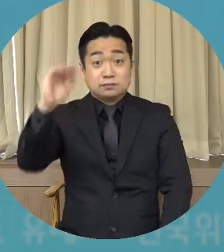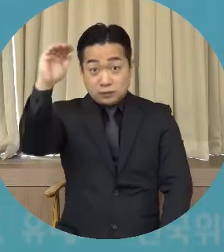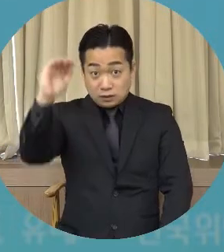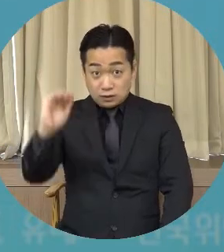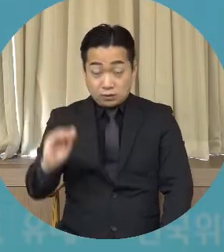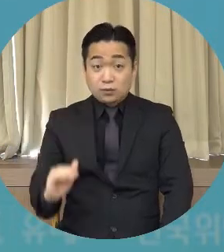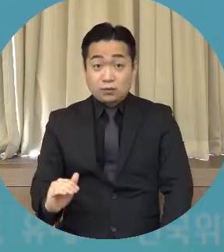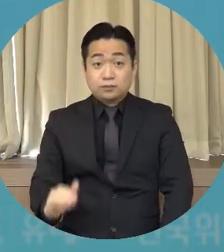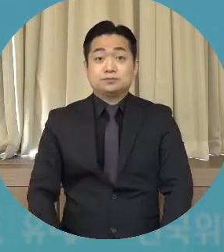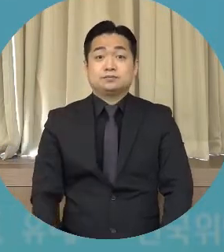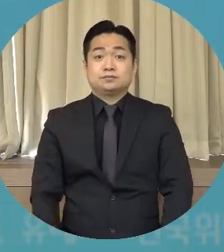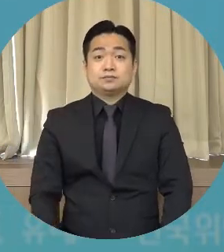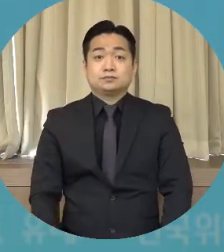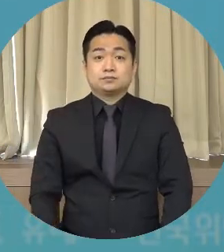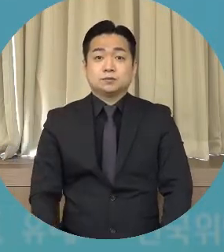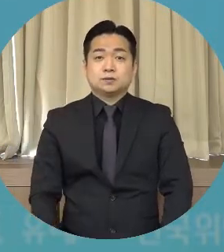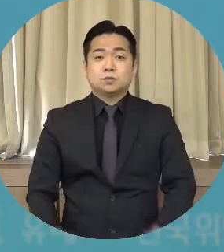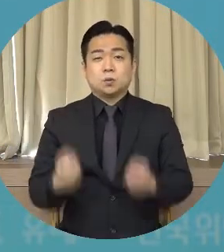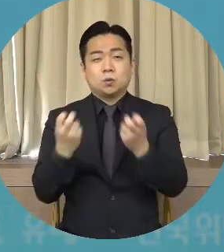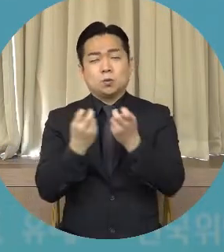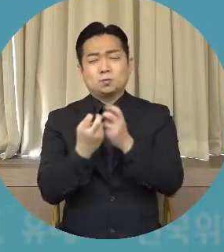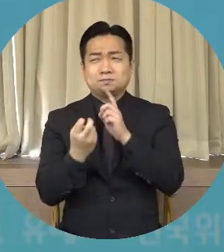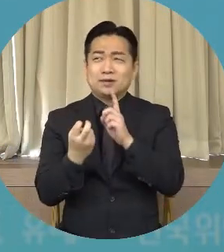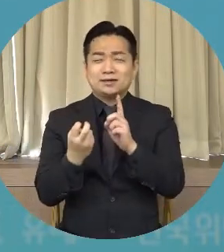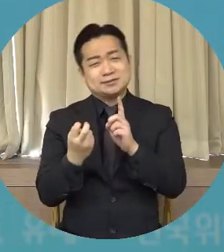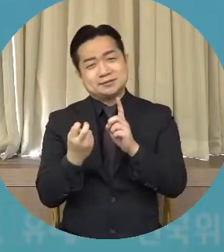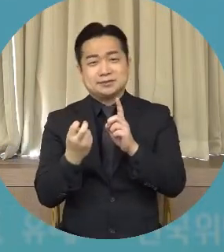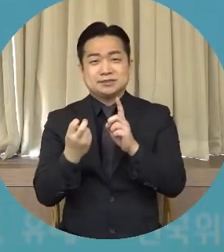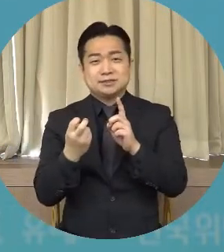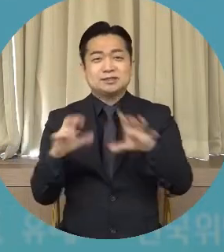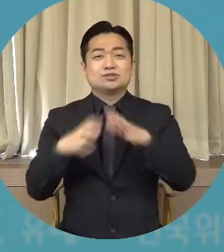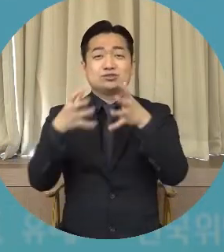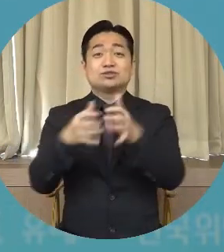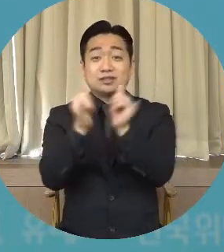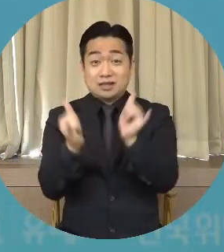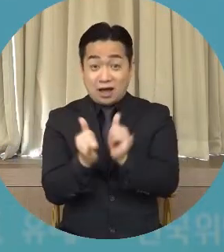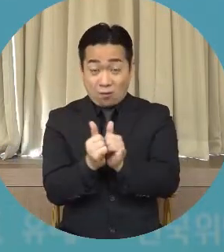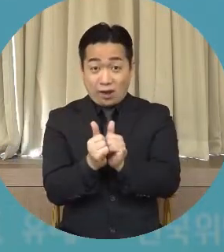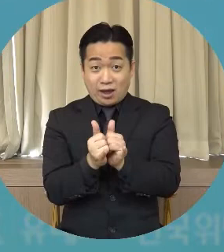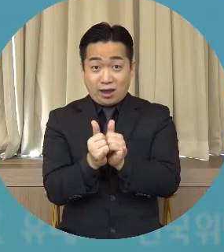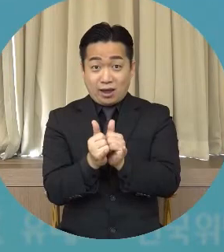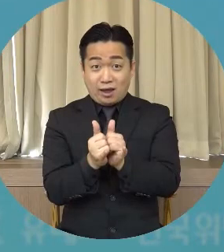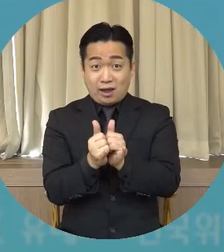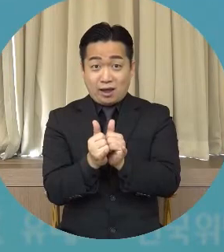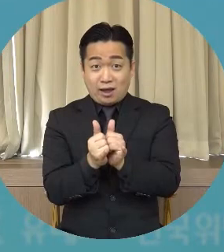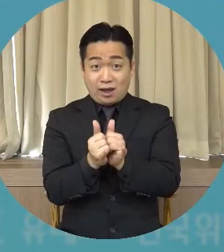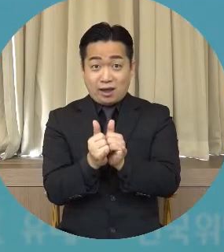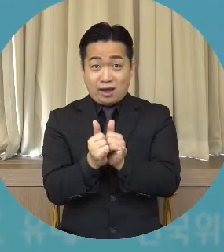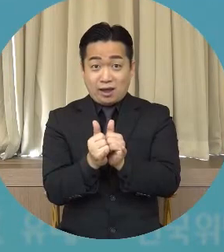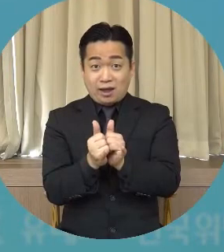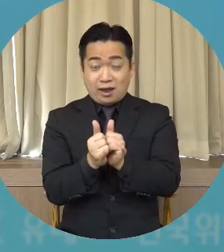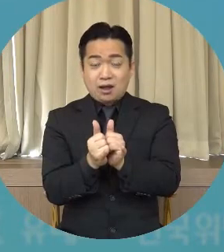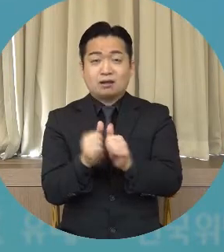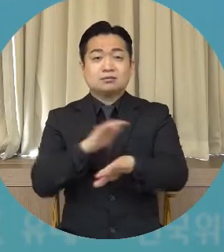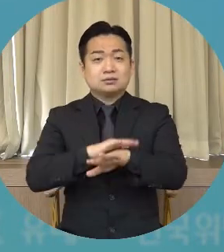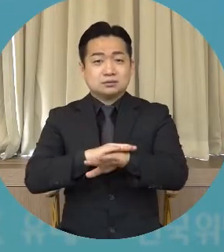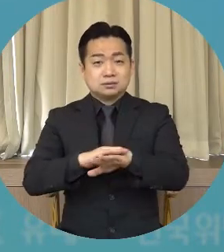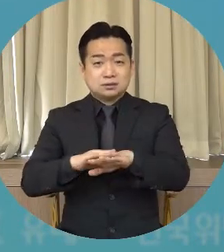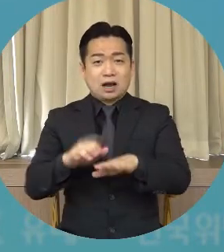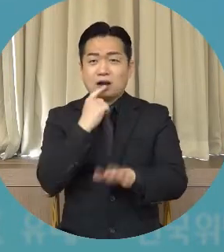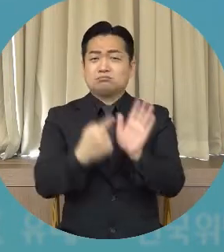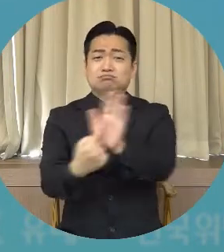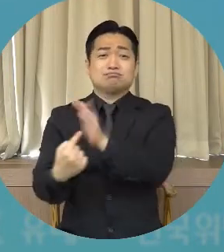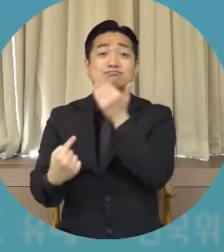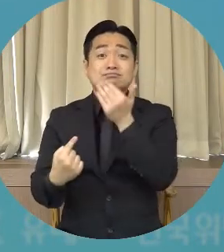완전히 어떻게 보면 이제 국제사회 가서 하실 말씀까지를 가질 수 있게 그렇게 되는 것